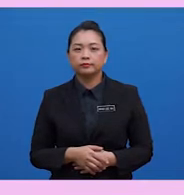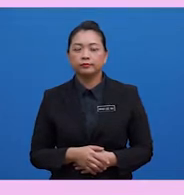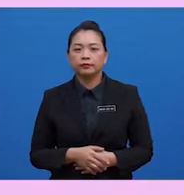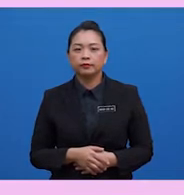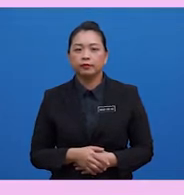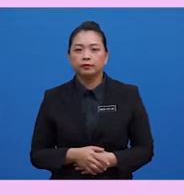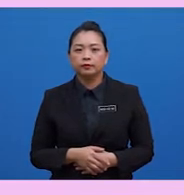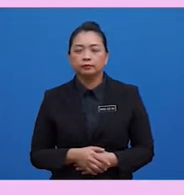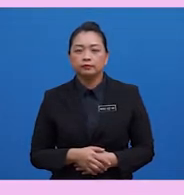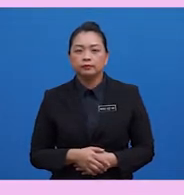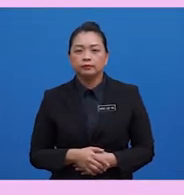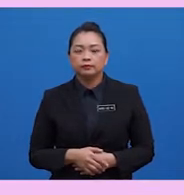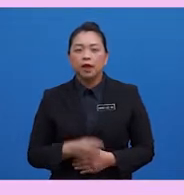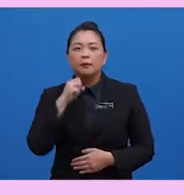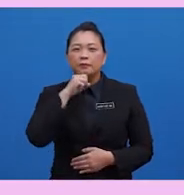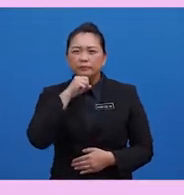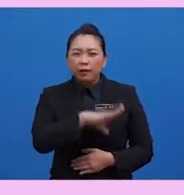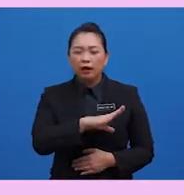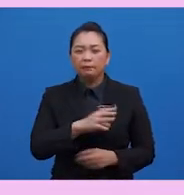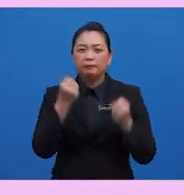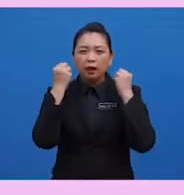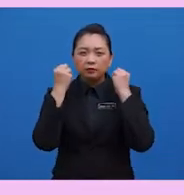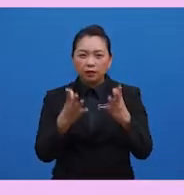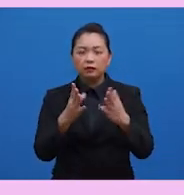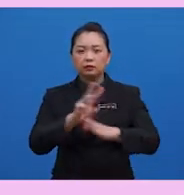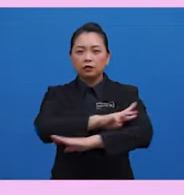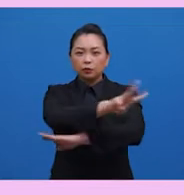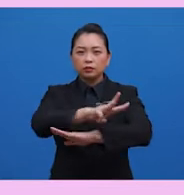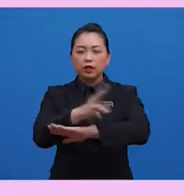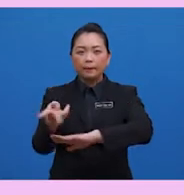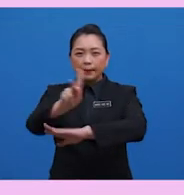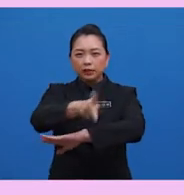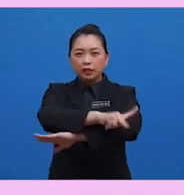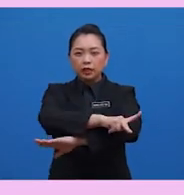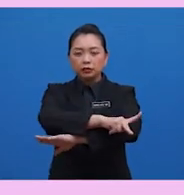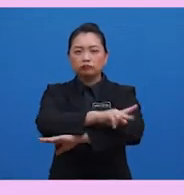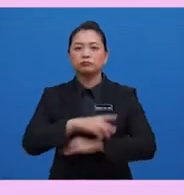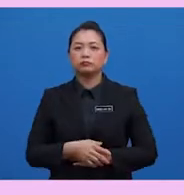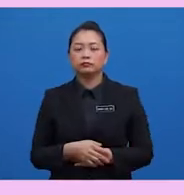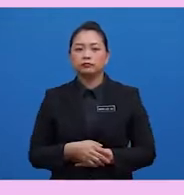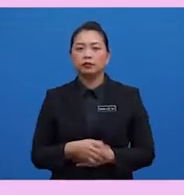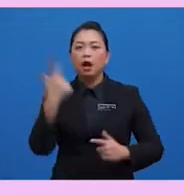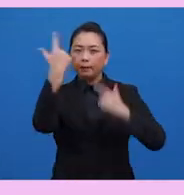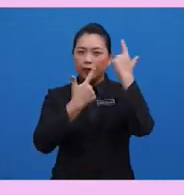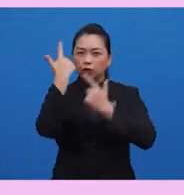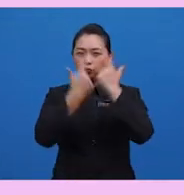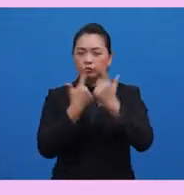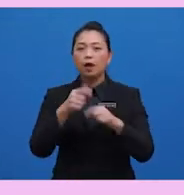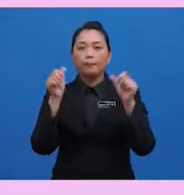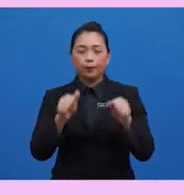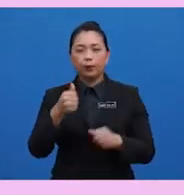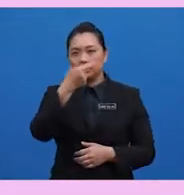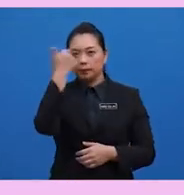Ya, terdapat sampah yang banyak di kawasan pantai. Pelajar, aktiviti pelancongan juga